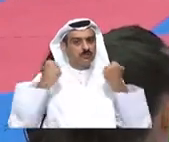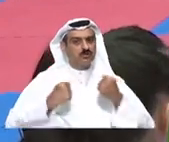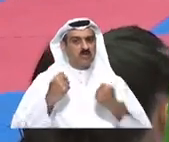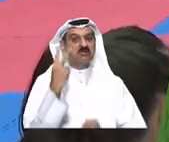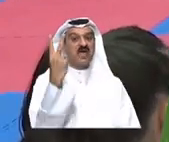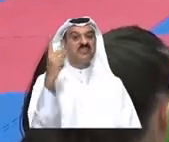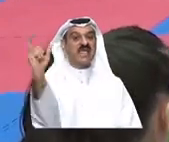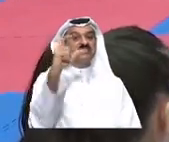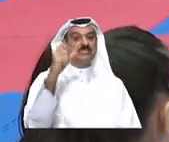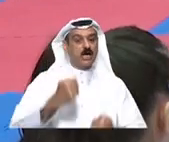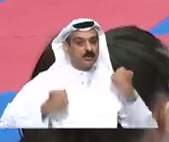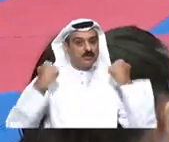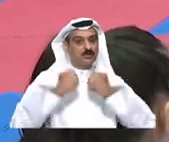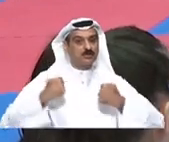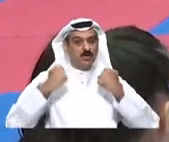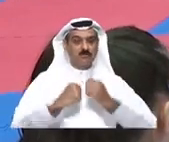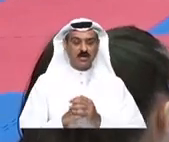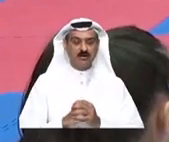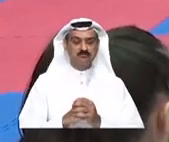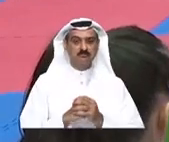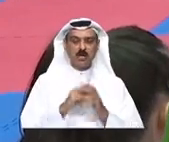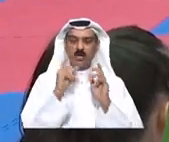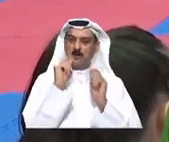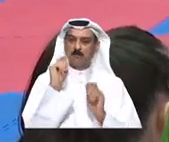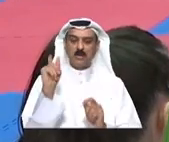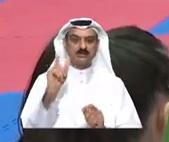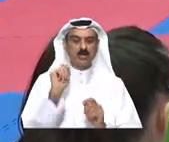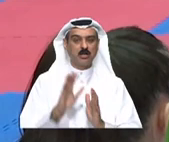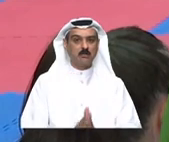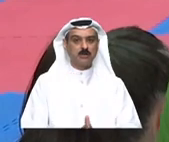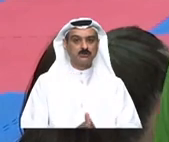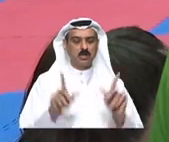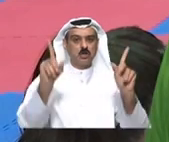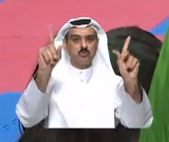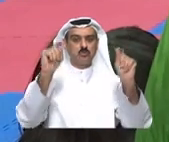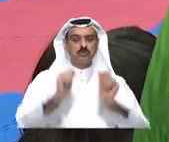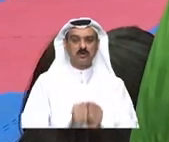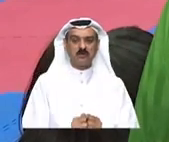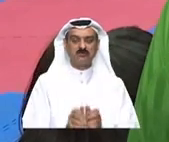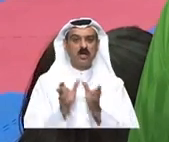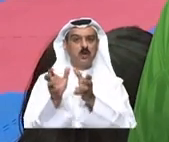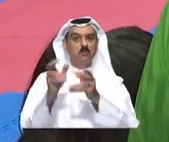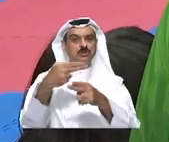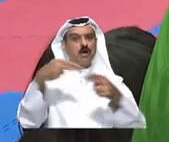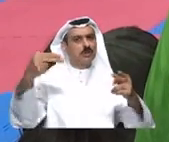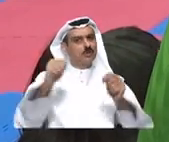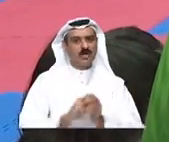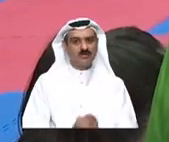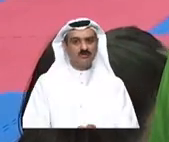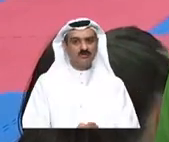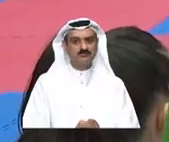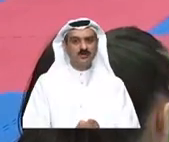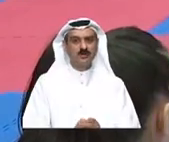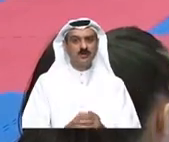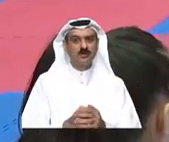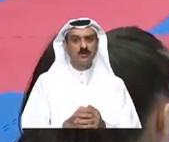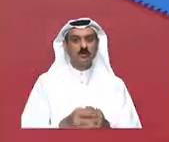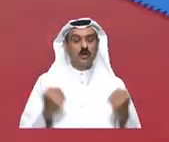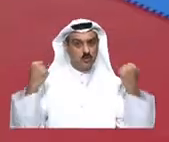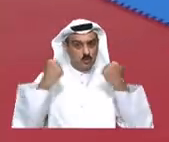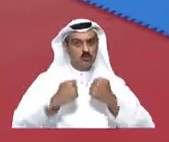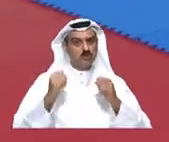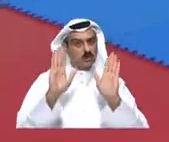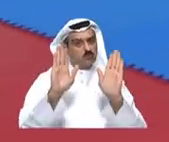شهرين ما شاء الله. معظم فريق النادي العربي لاعبين منتخب الكويت ما شاء الله، مدرب المنتخب مو مقصر